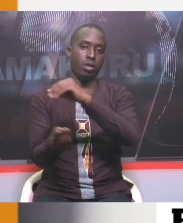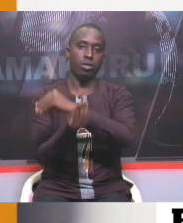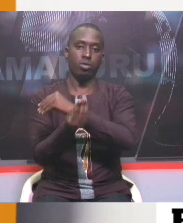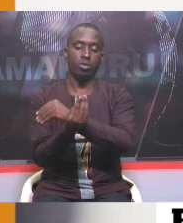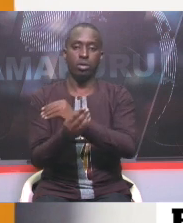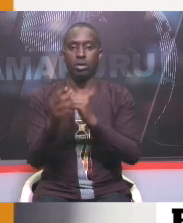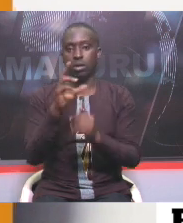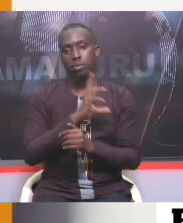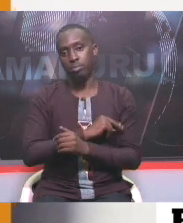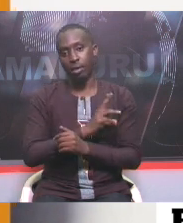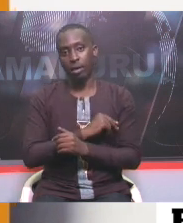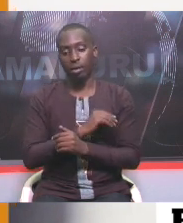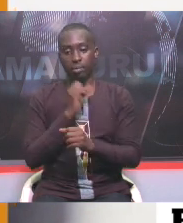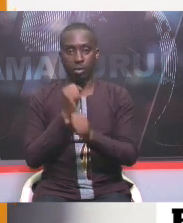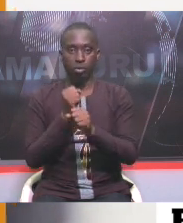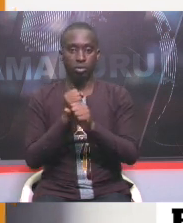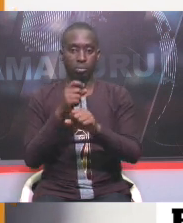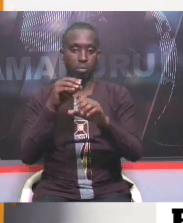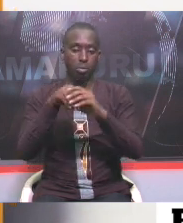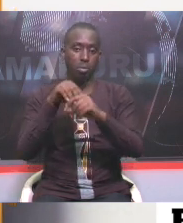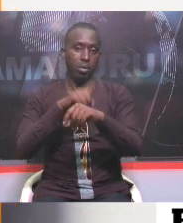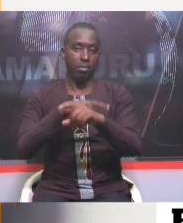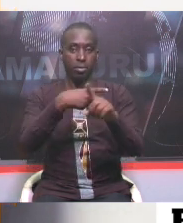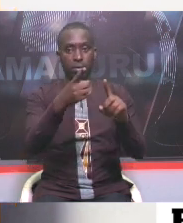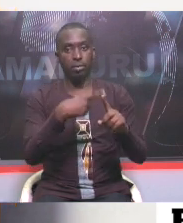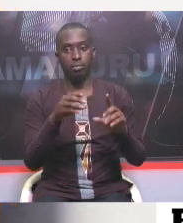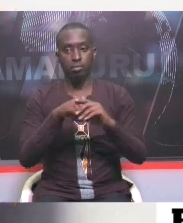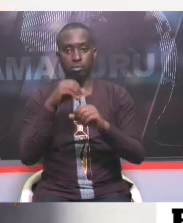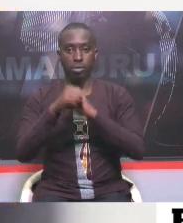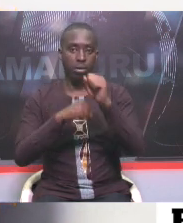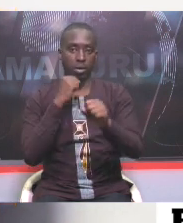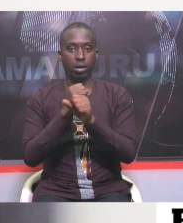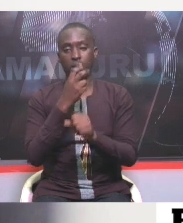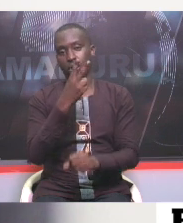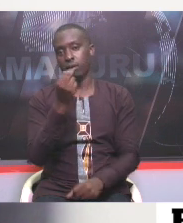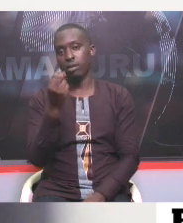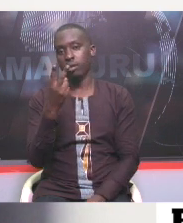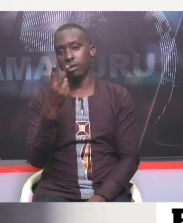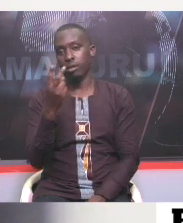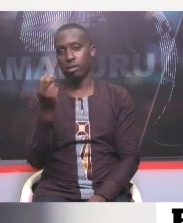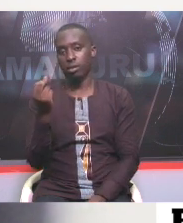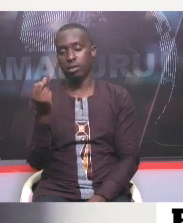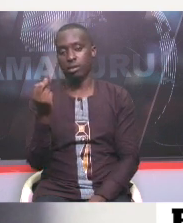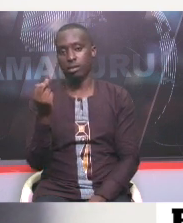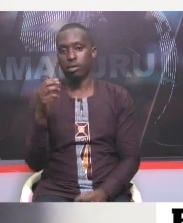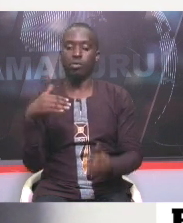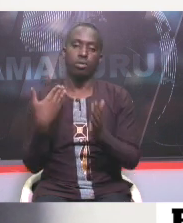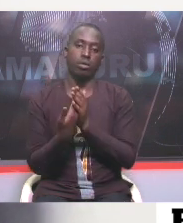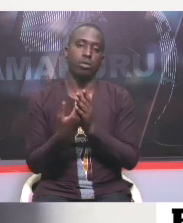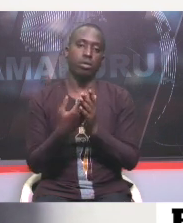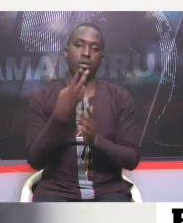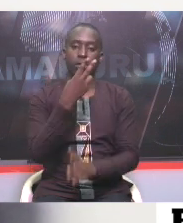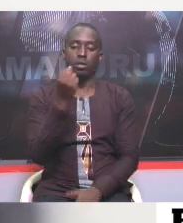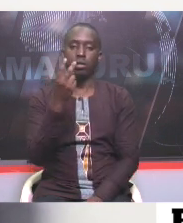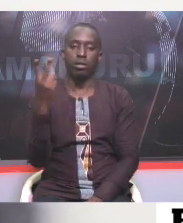bikaba byarakozwe mu bihe bitandukanye byo mu myaka y'ibihumbi 2020 kugera